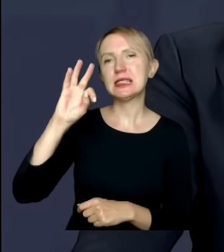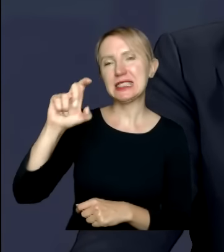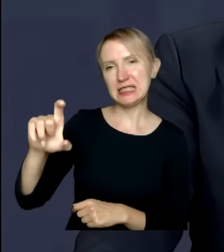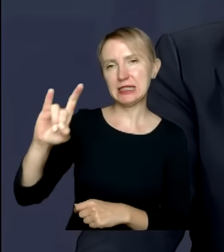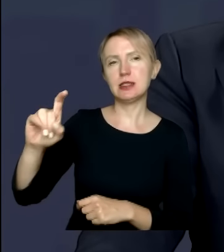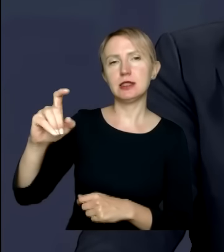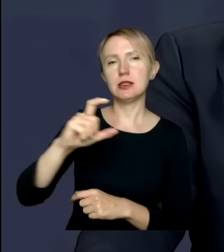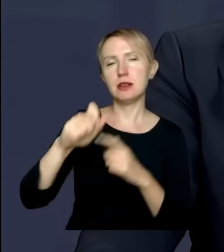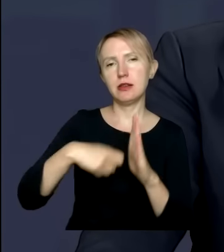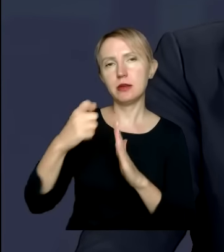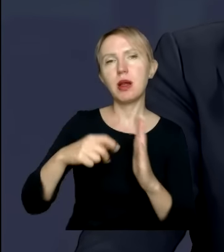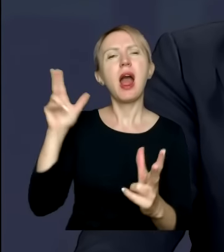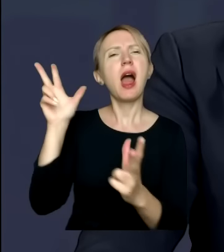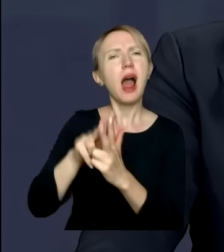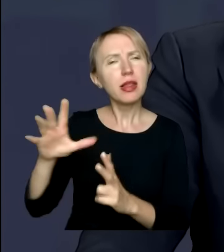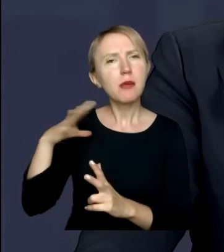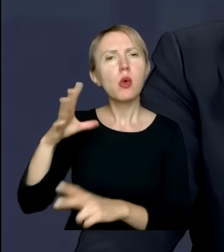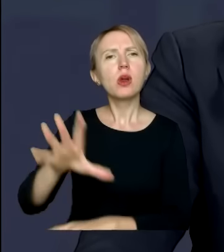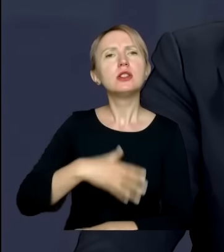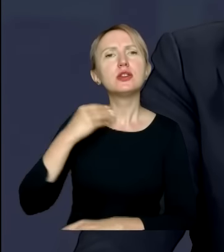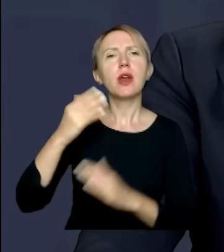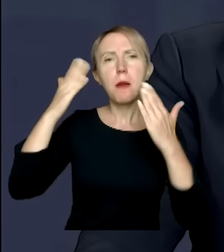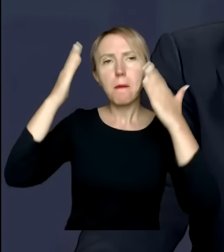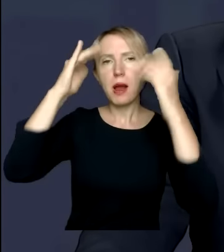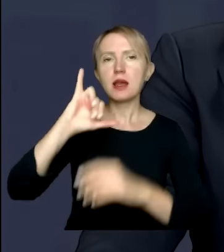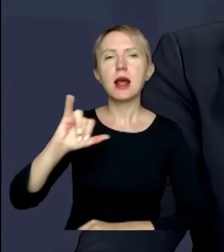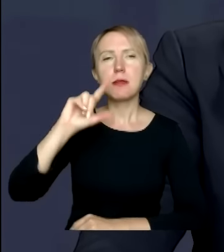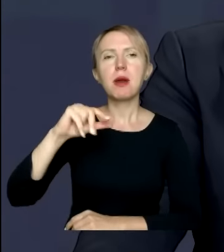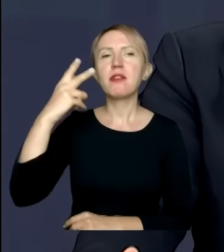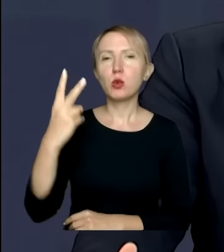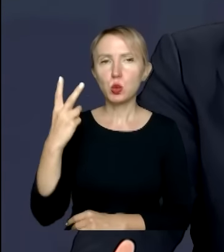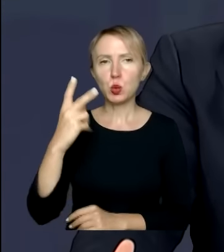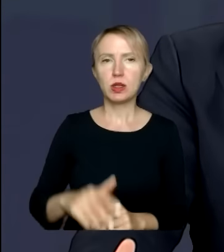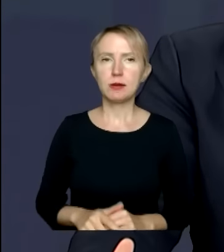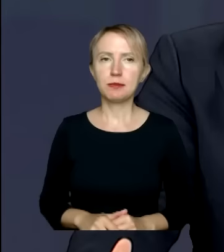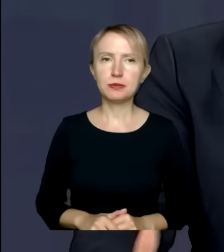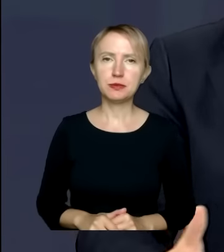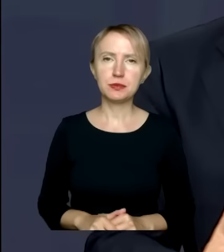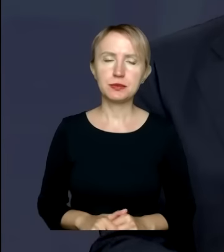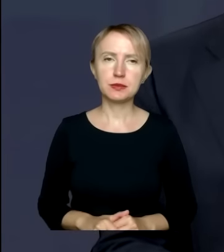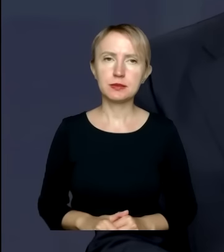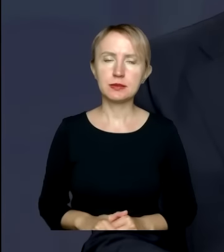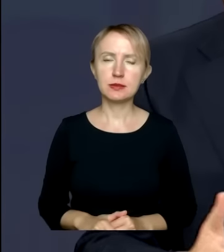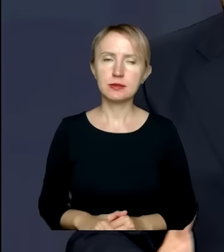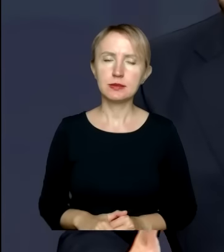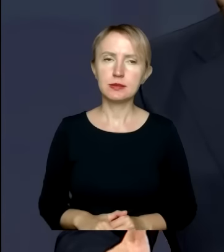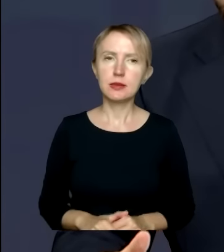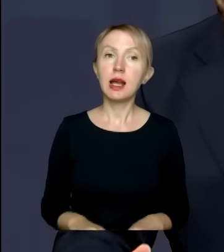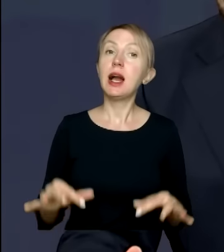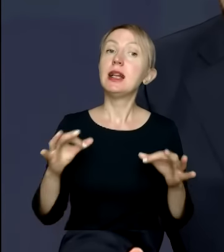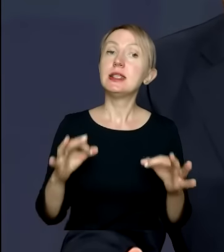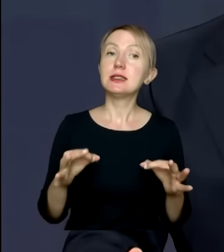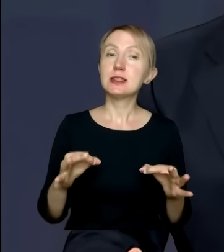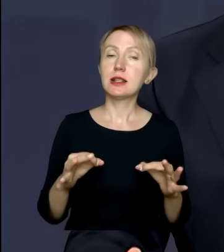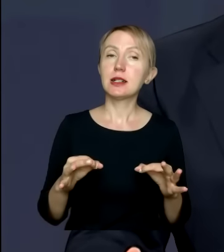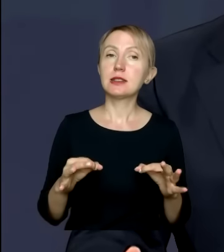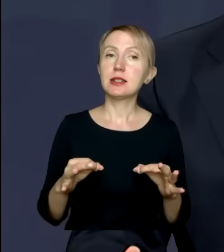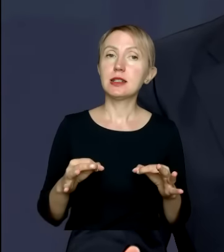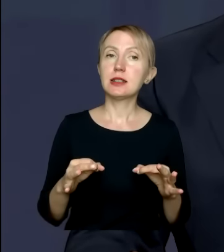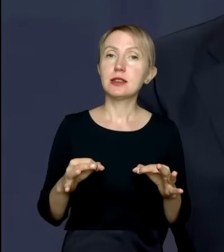akcję ataku na świętego papieża Jana Pawła II i w tej chwili wzięty został na